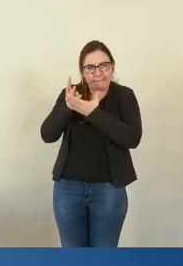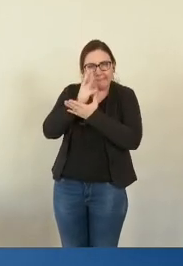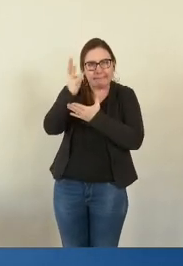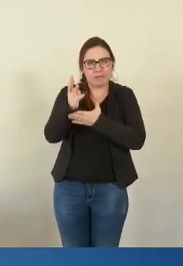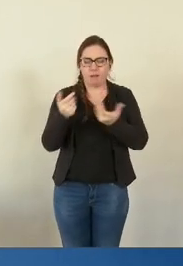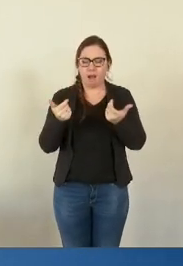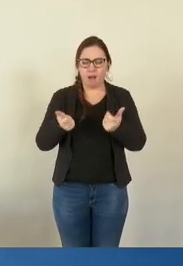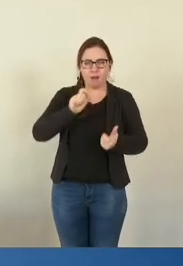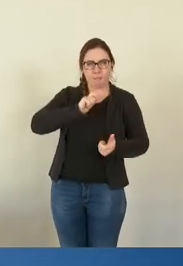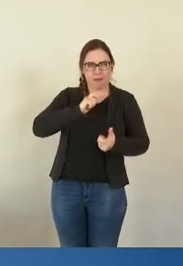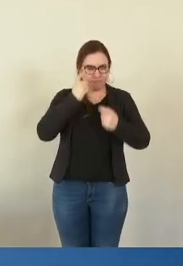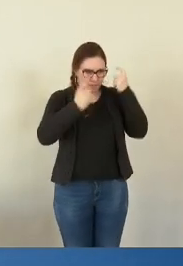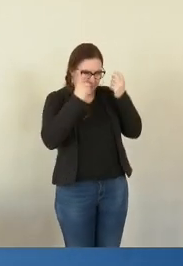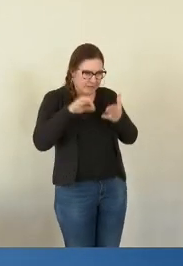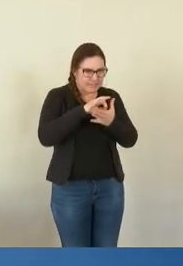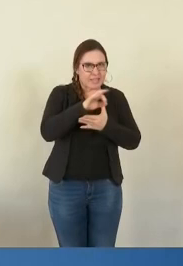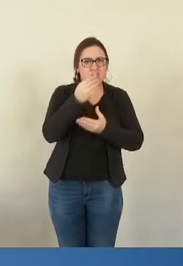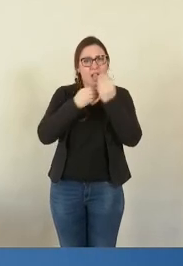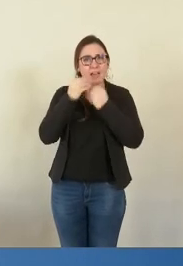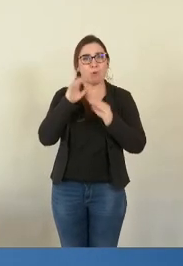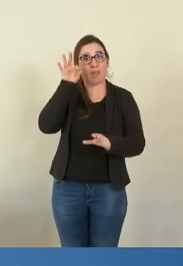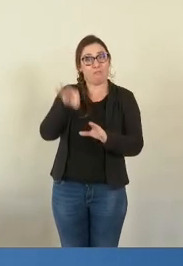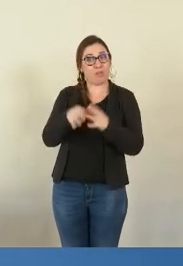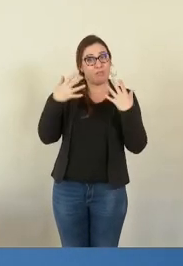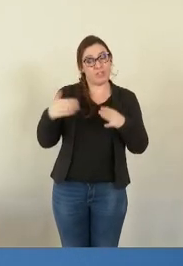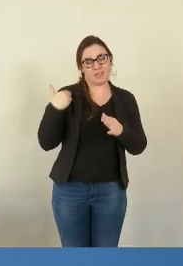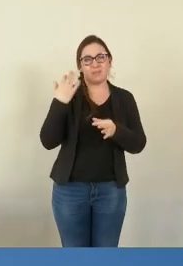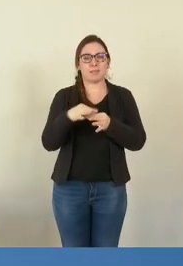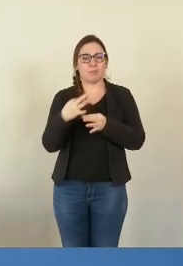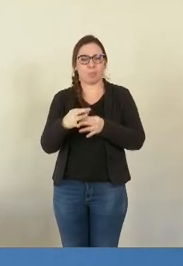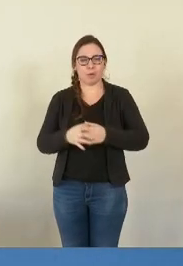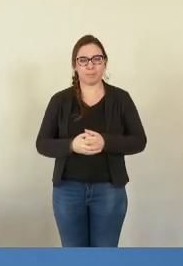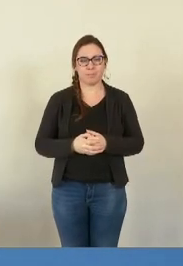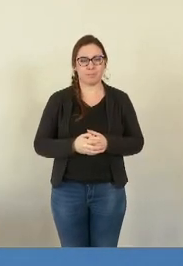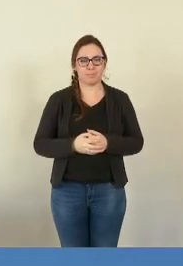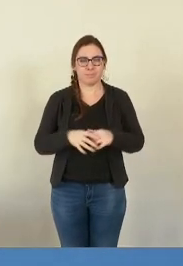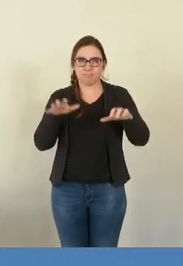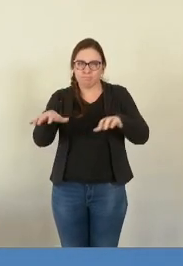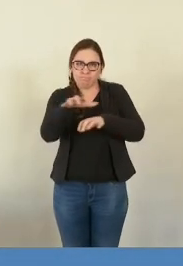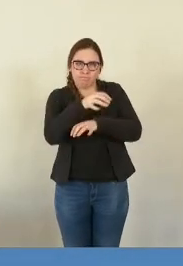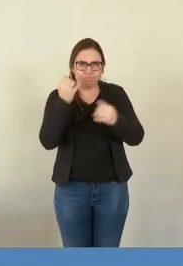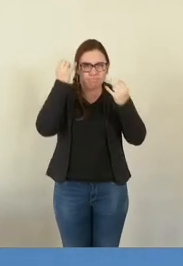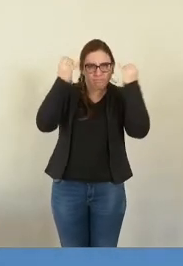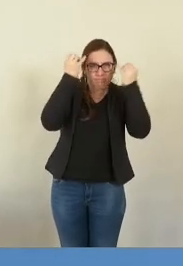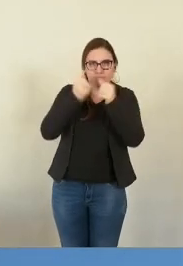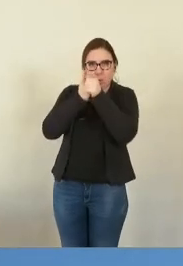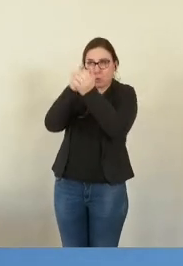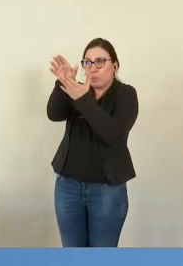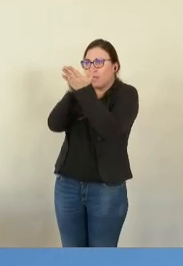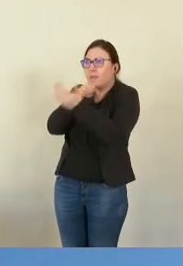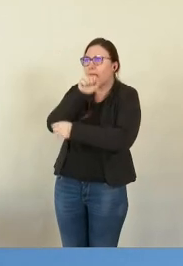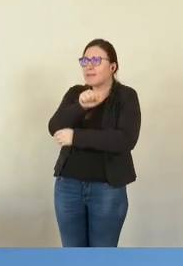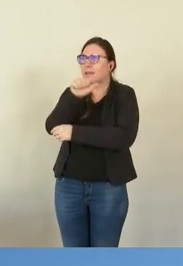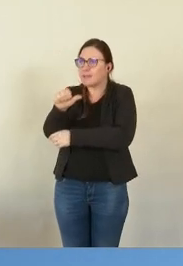notre stratégie alimentaire voté en septembre dernier le soutien à une initiative locale s'inspirant de la SSA la sécurité